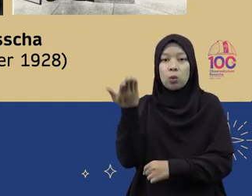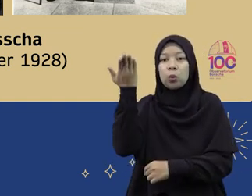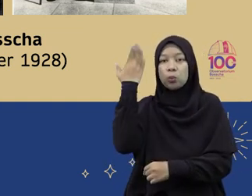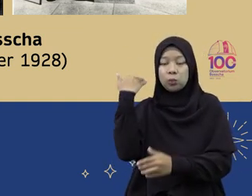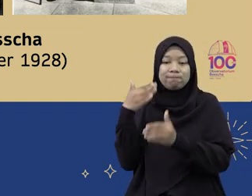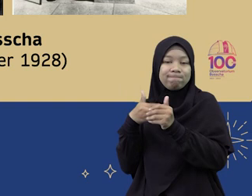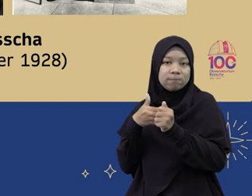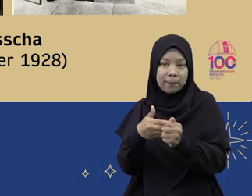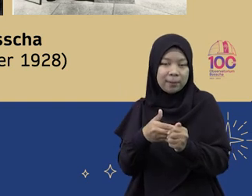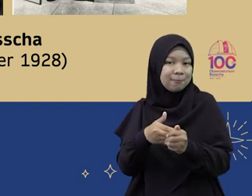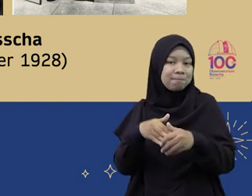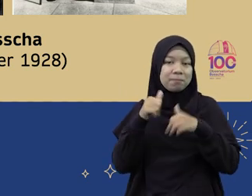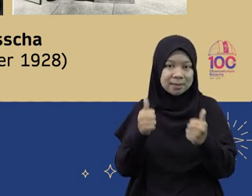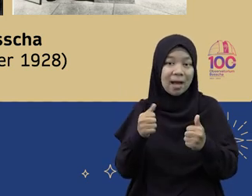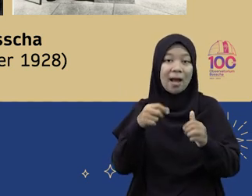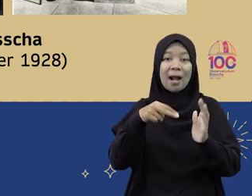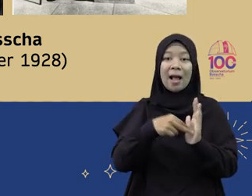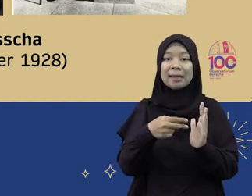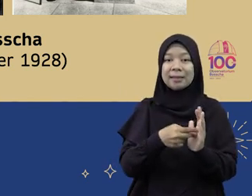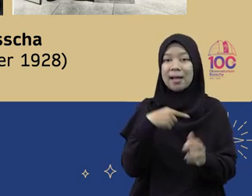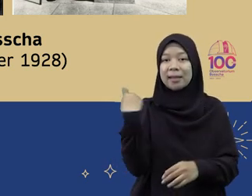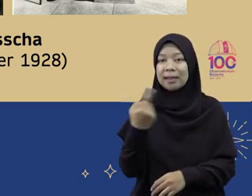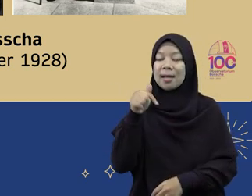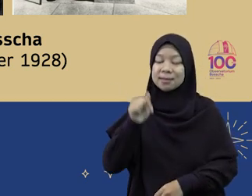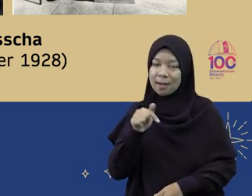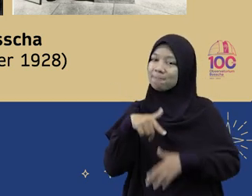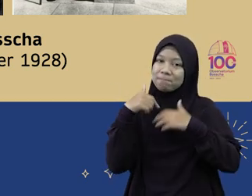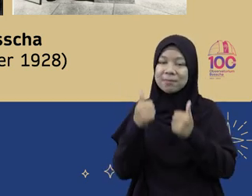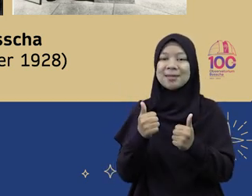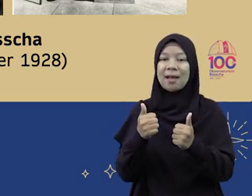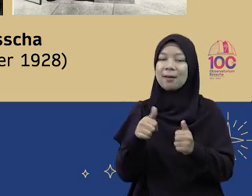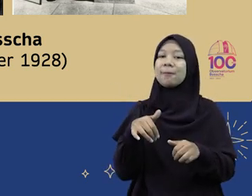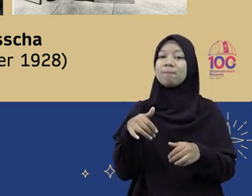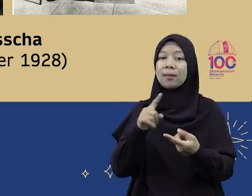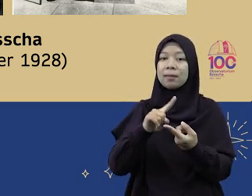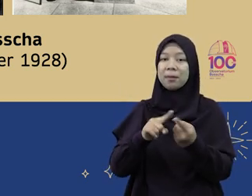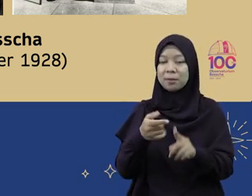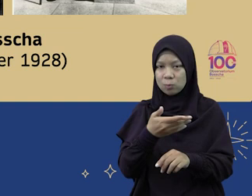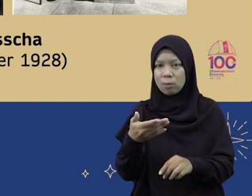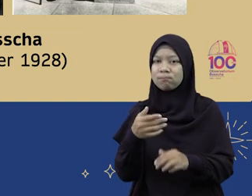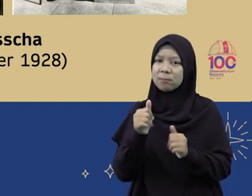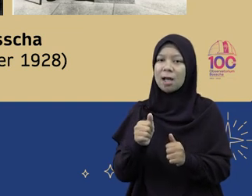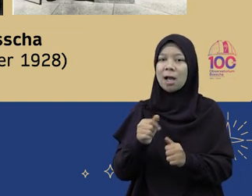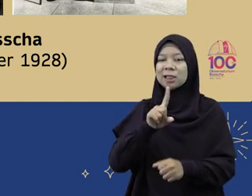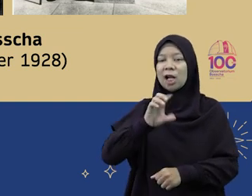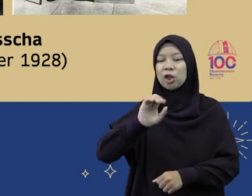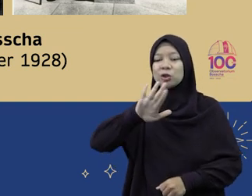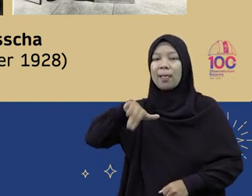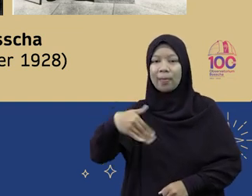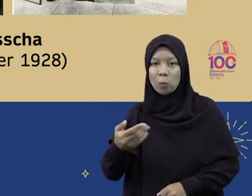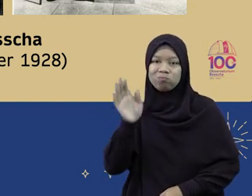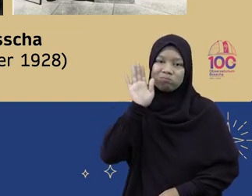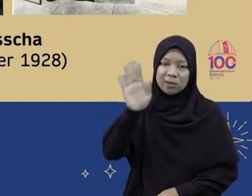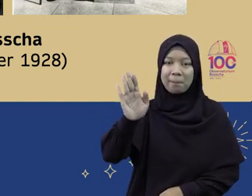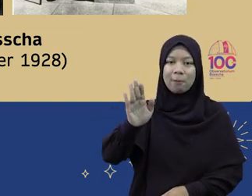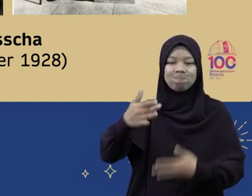insya Allah kita juga mampu punya anak dan kawan-kawan semua untuk 100 tahun ke depan melanjutkan estafet